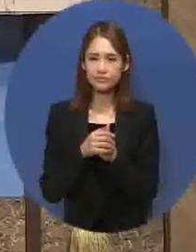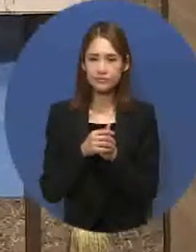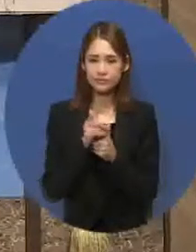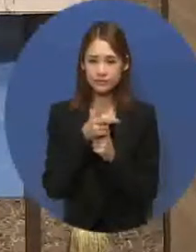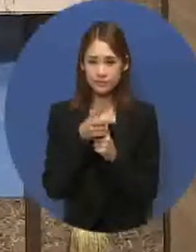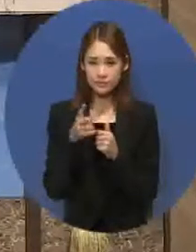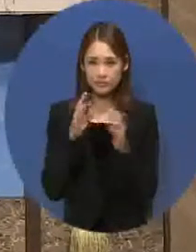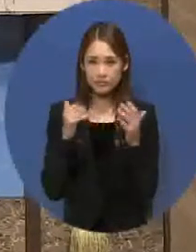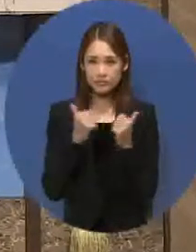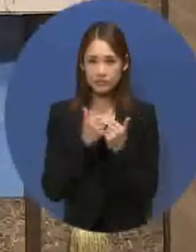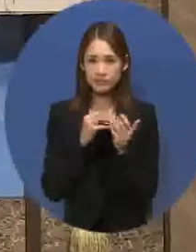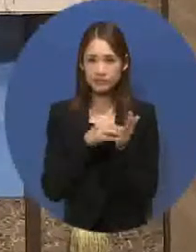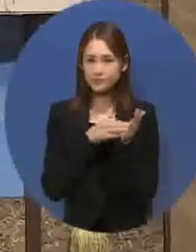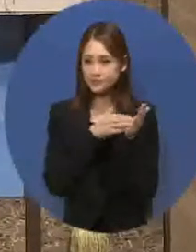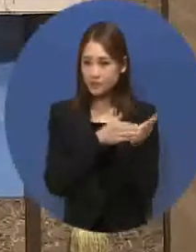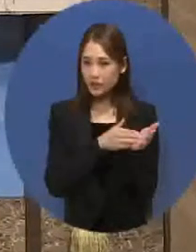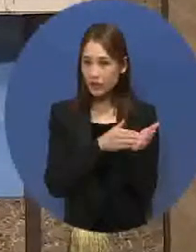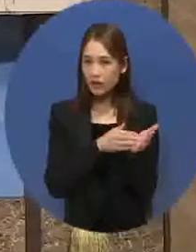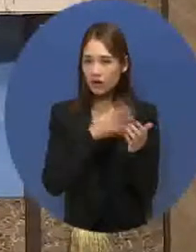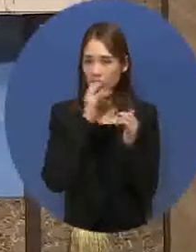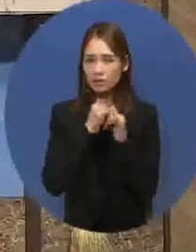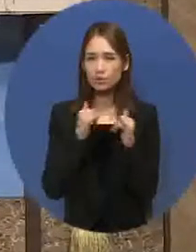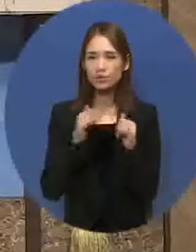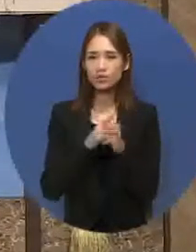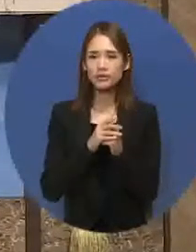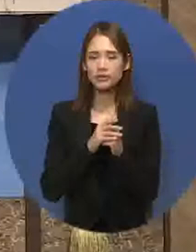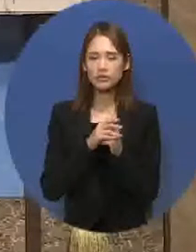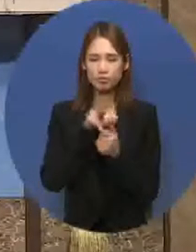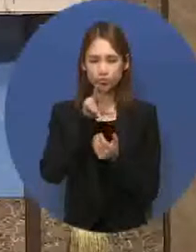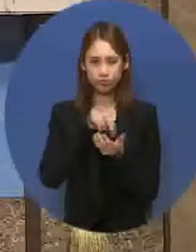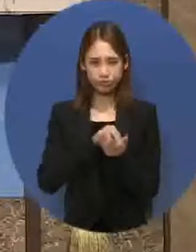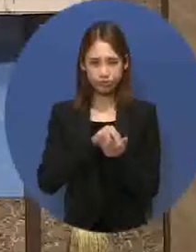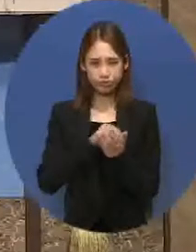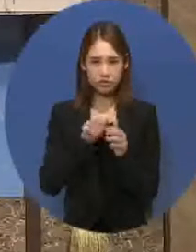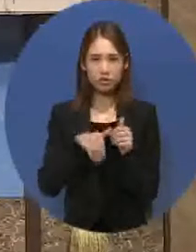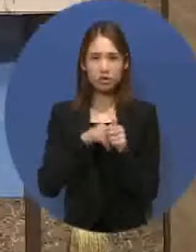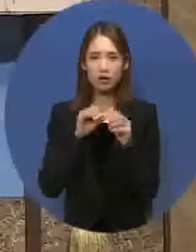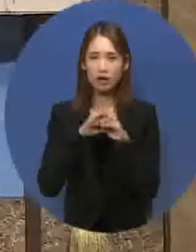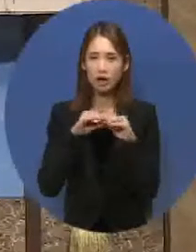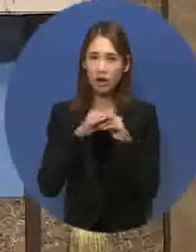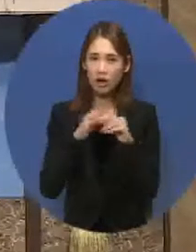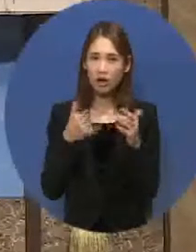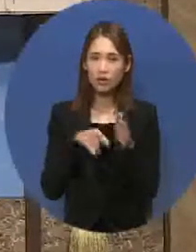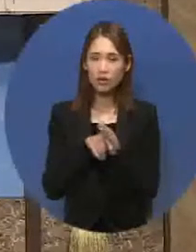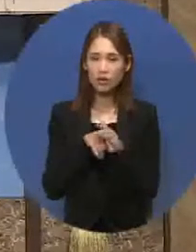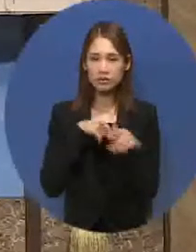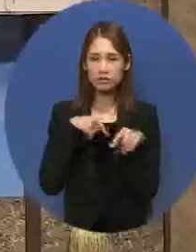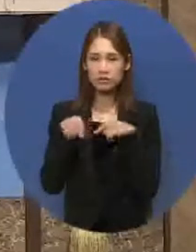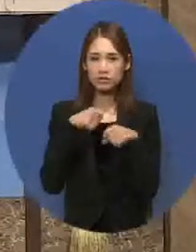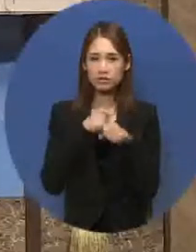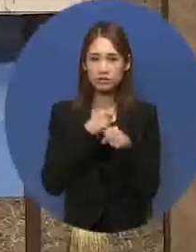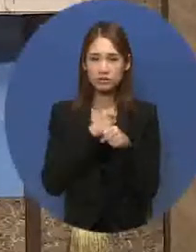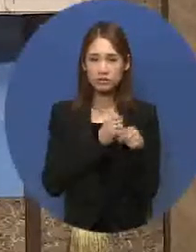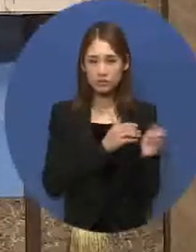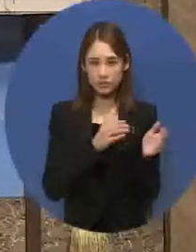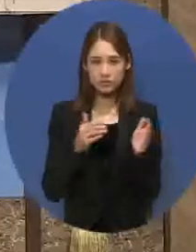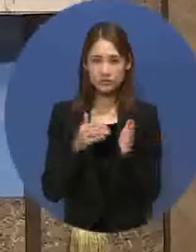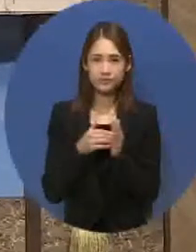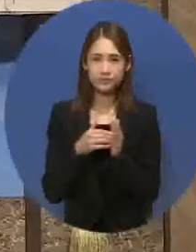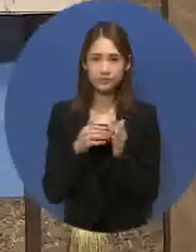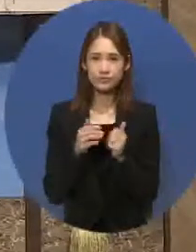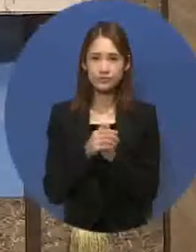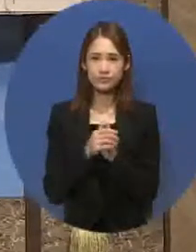국가에 제출되니까 노인의 애로사항을 해결할 수 있는 그런 정책이 따져져서